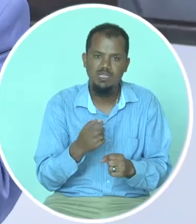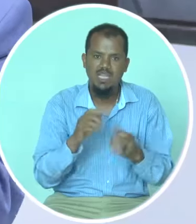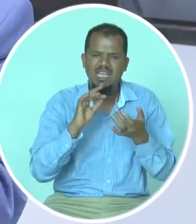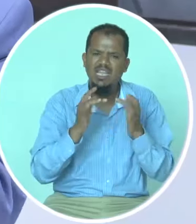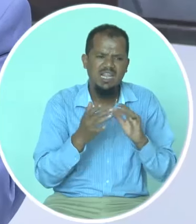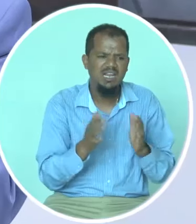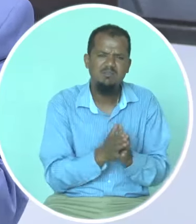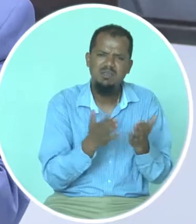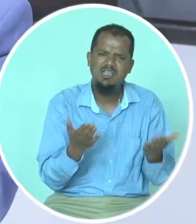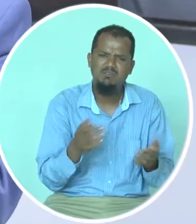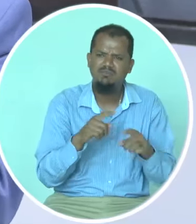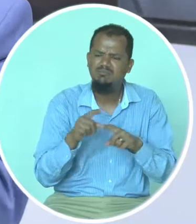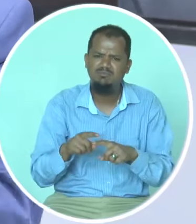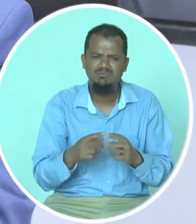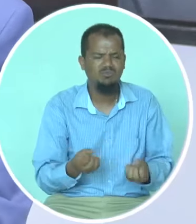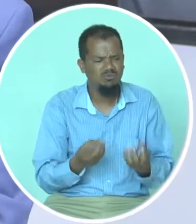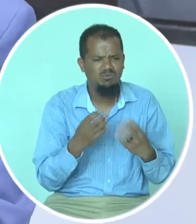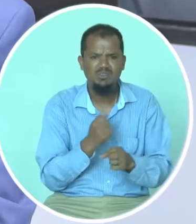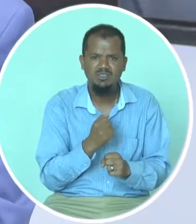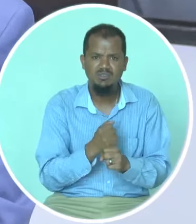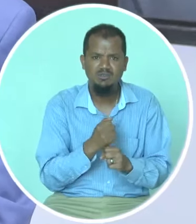ኢንተርኔት ላይ መጽሐፎች ምናምን እንደዚህ በጣም ብዙ